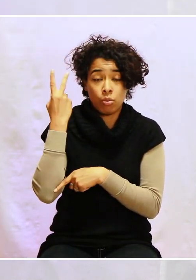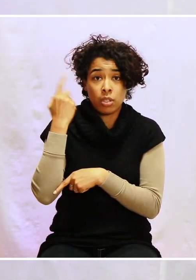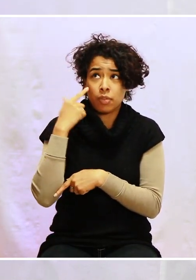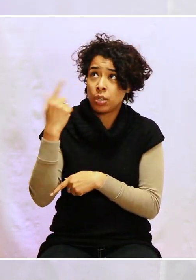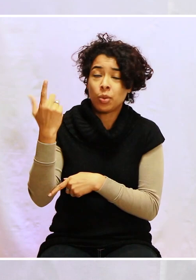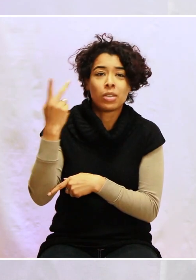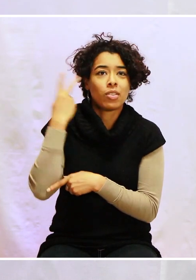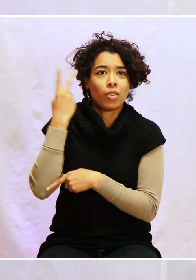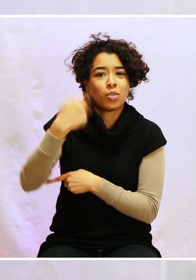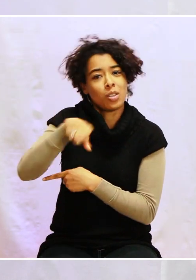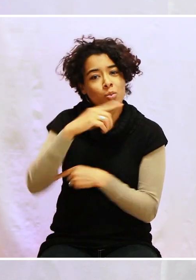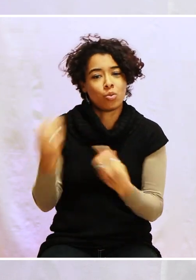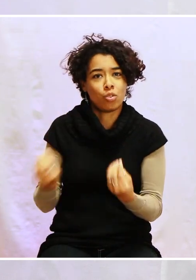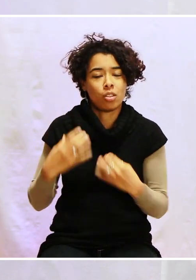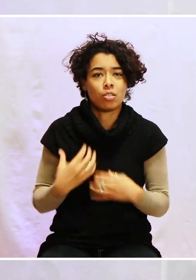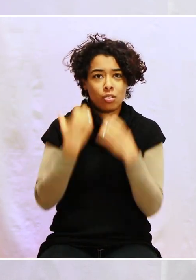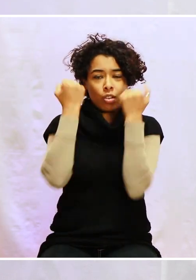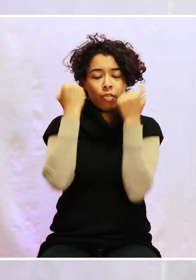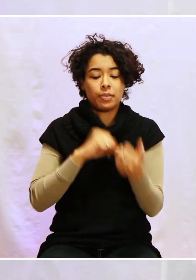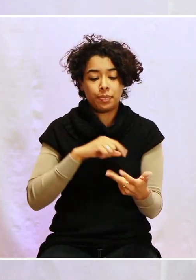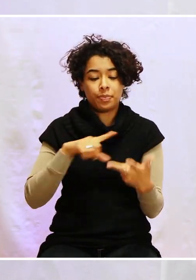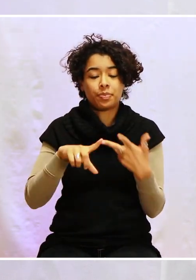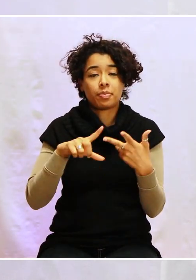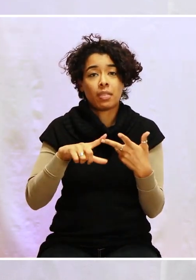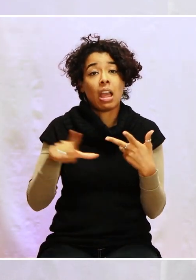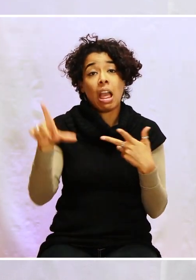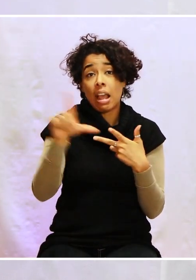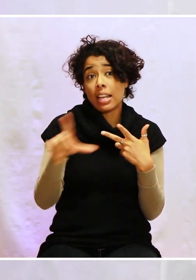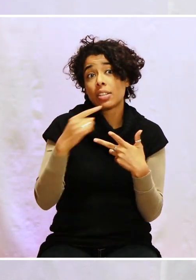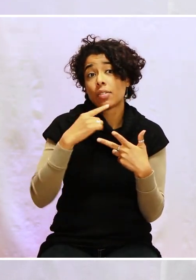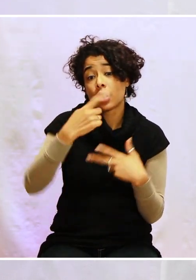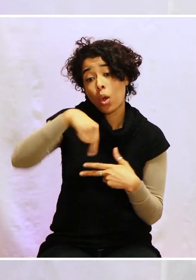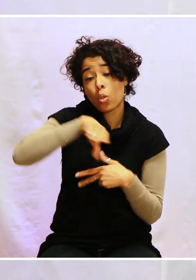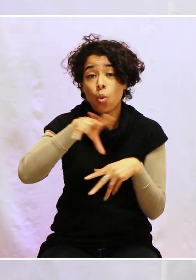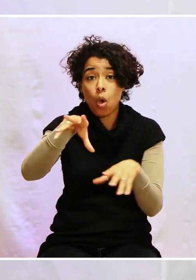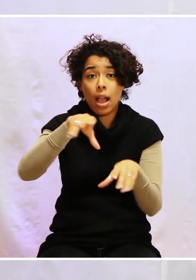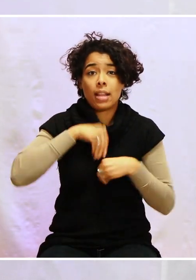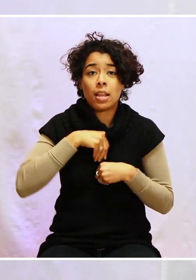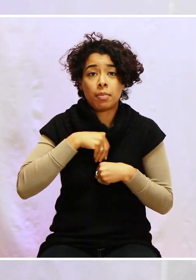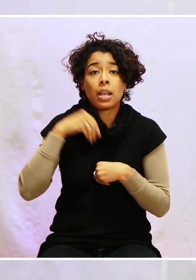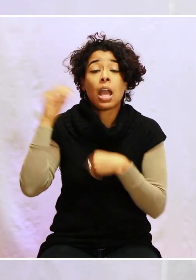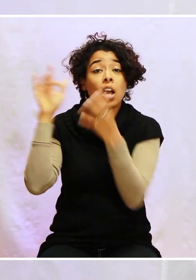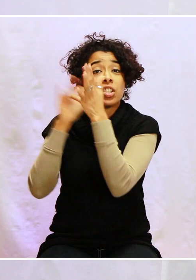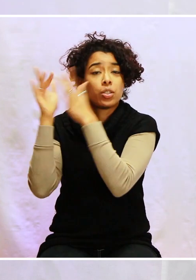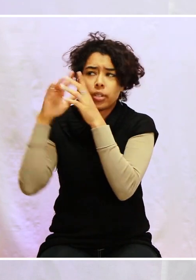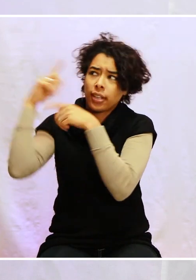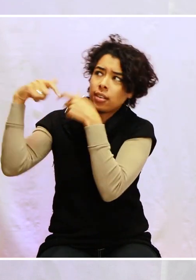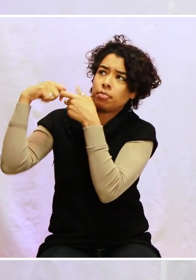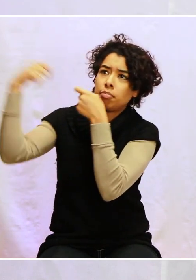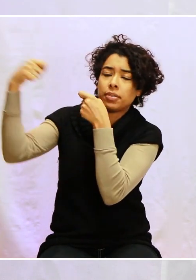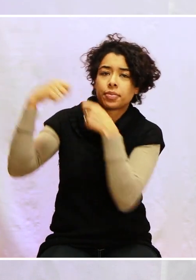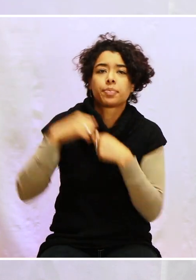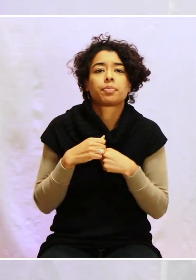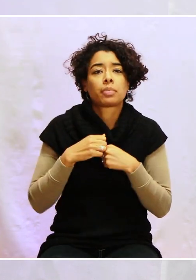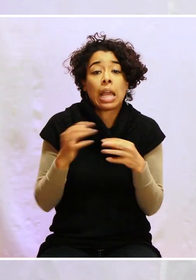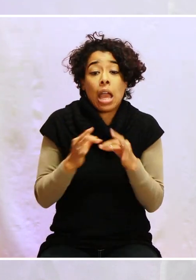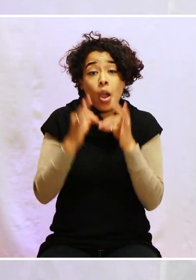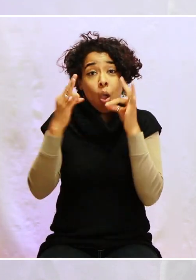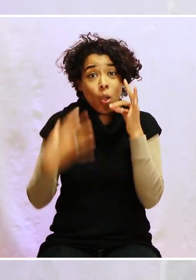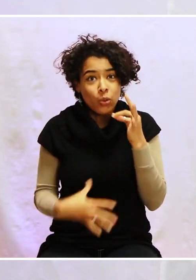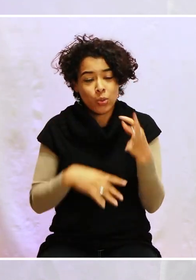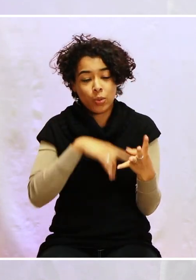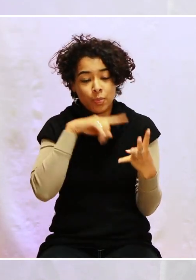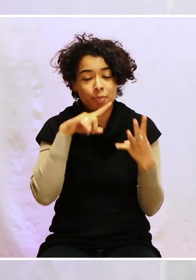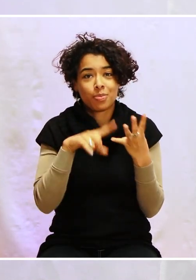sauvés. Lévi, en lui nous avons été adoptés et nous sommes attachés à Jésus-Christ. Et en conclusion de tout cela, va